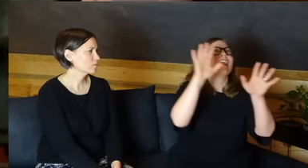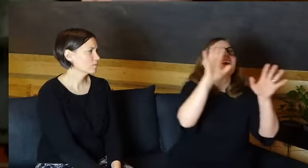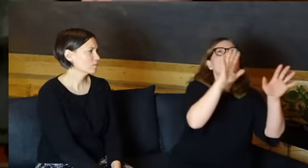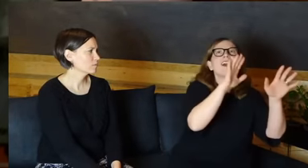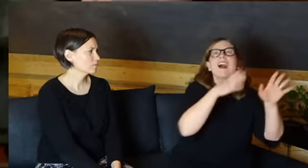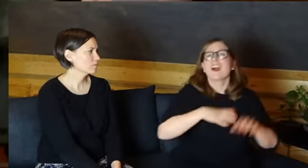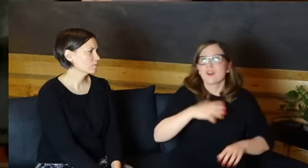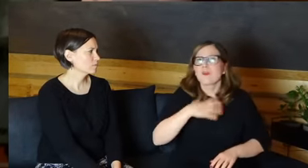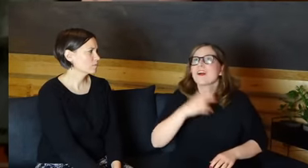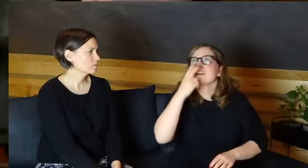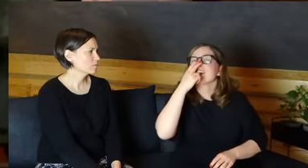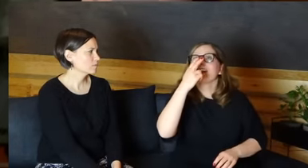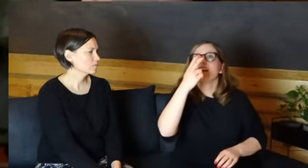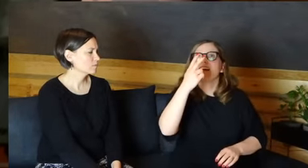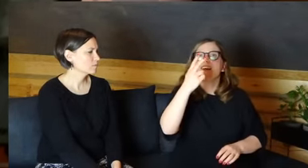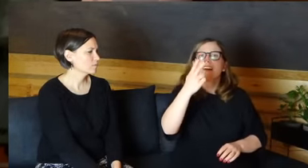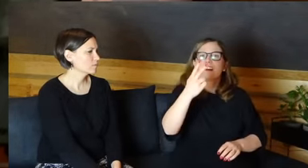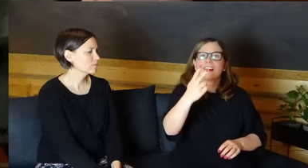tähdennään.